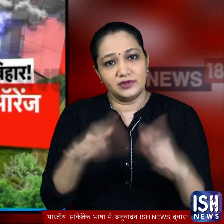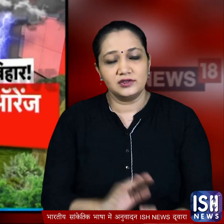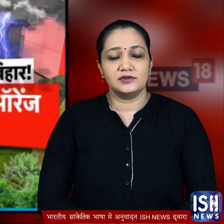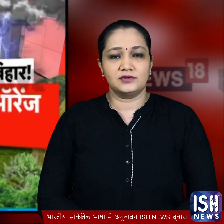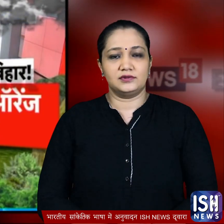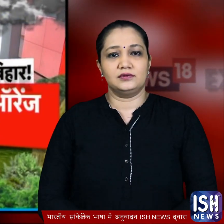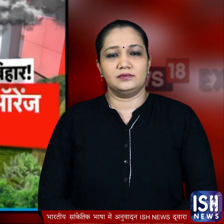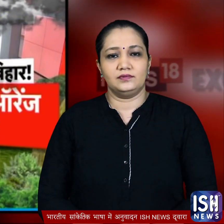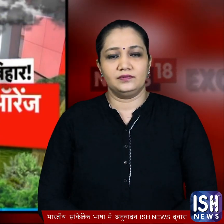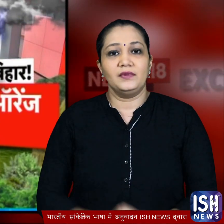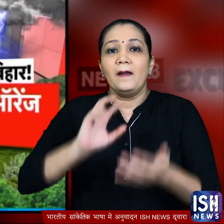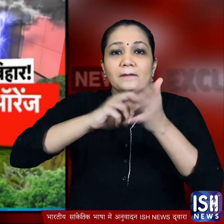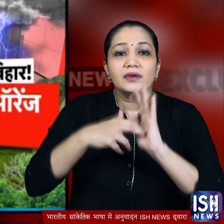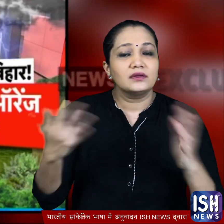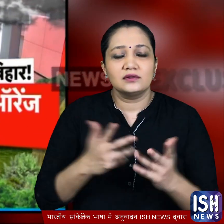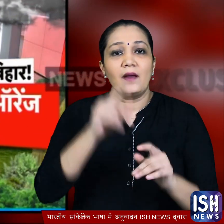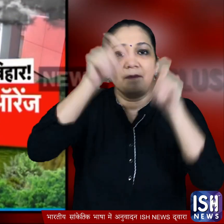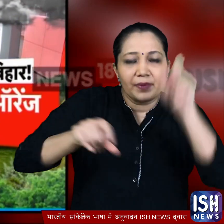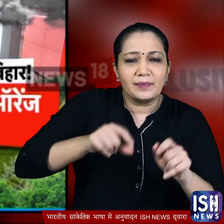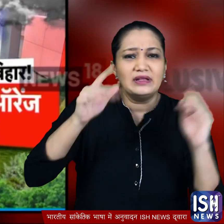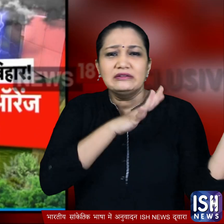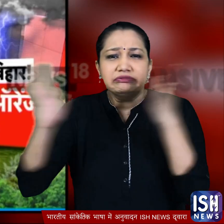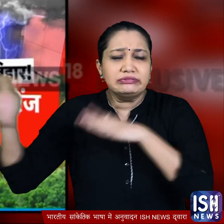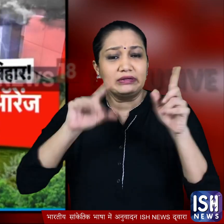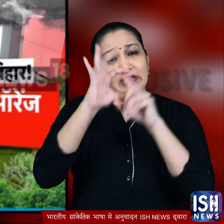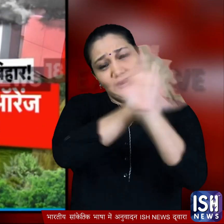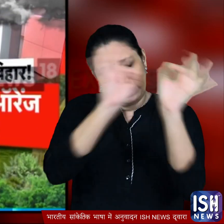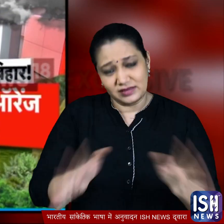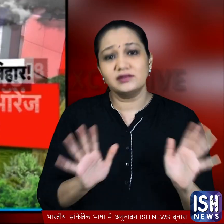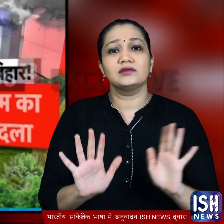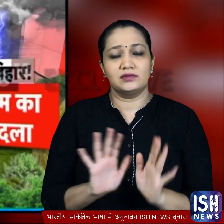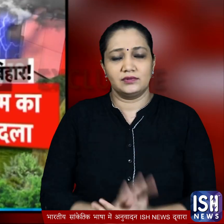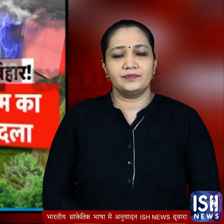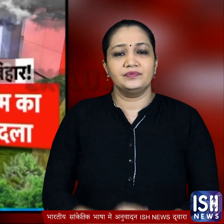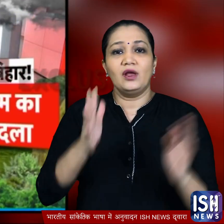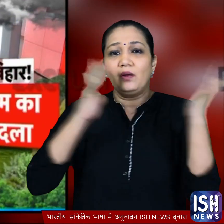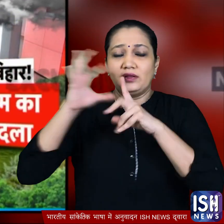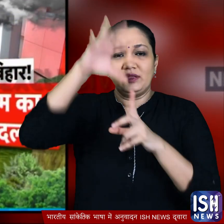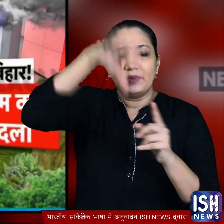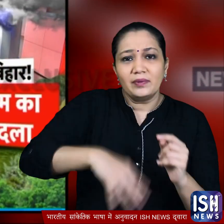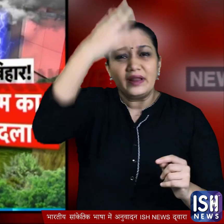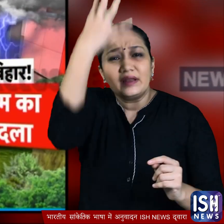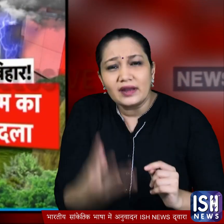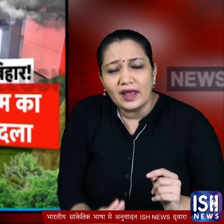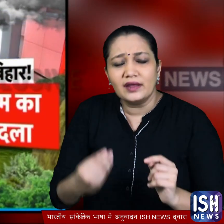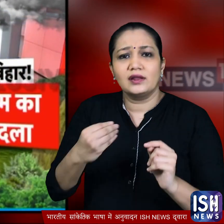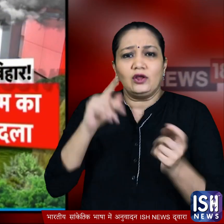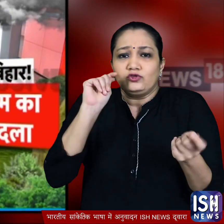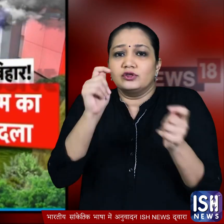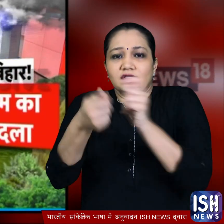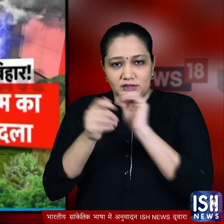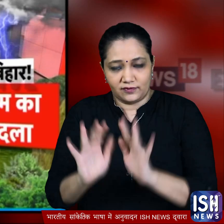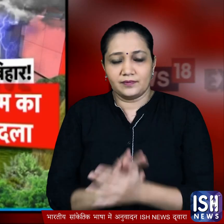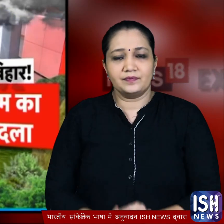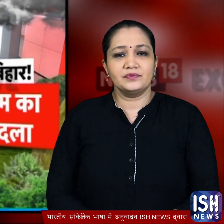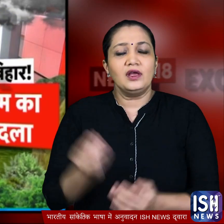चुका है, जिसका मतलब यह है कि लोगों को खराब मौसम के लिए तैयार रहना होगा। मौसम विभाग का कहना है कि रात से मौसम में काफी बदलाव